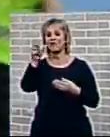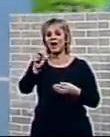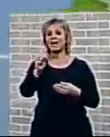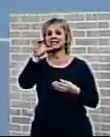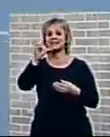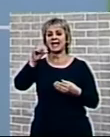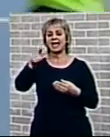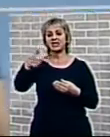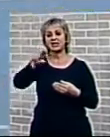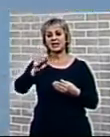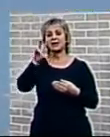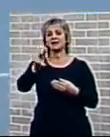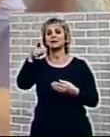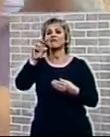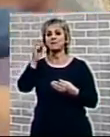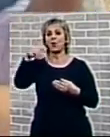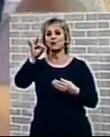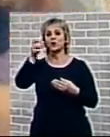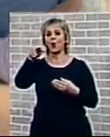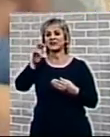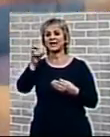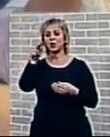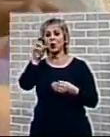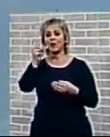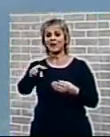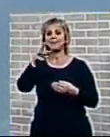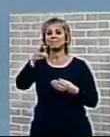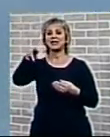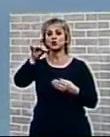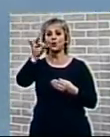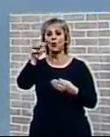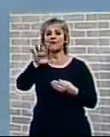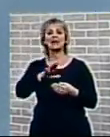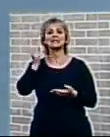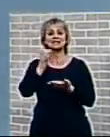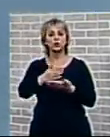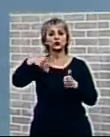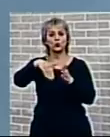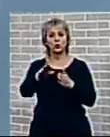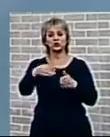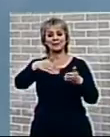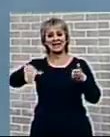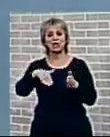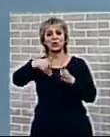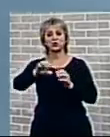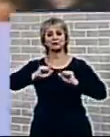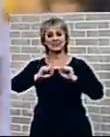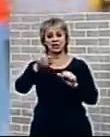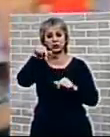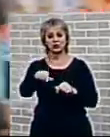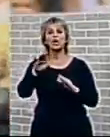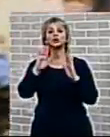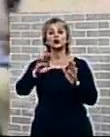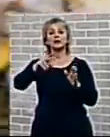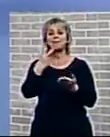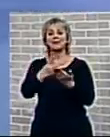полусредний Анна Сень, левый полусредний Владлена Бобровникова. А Майя Петрова стала сразу и лучшим линейным, и лучшим защитником. И